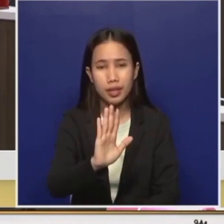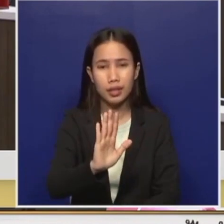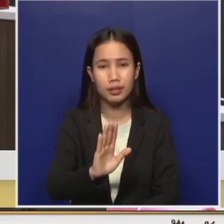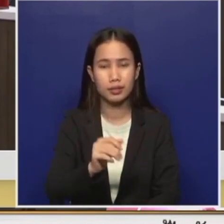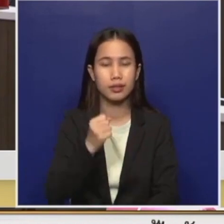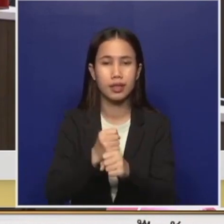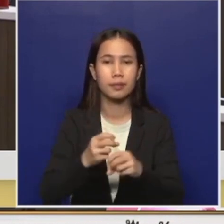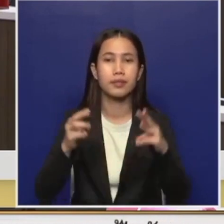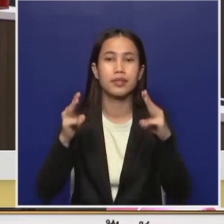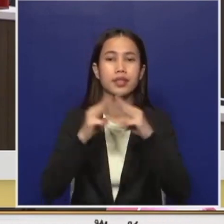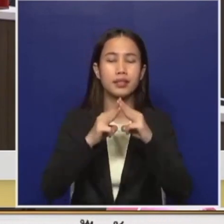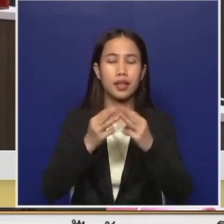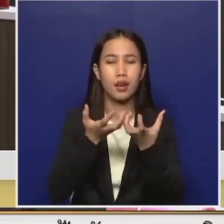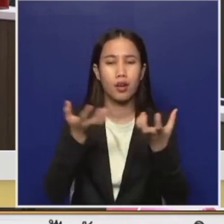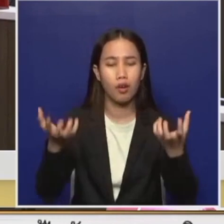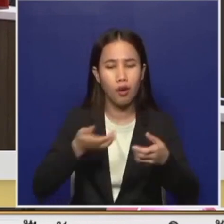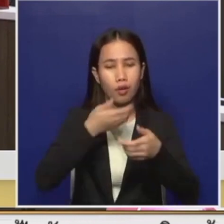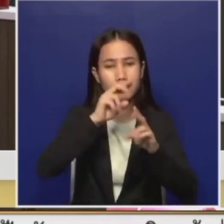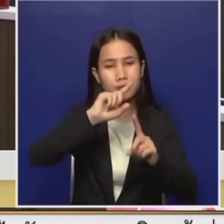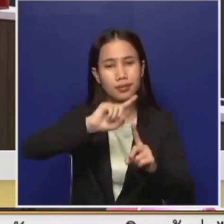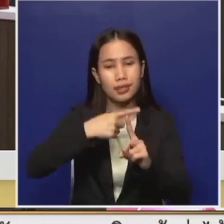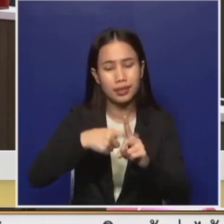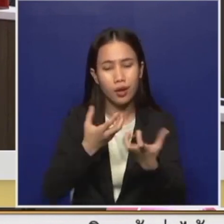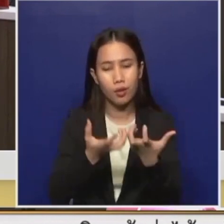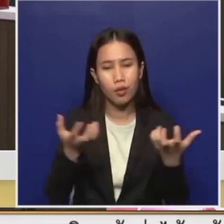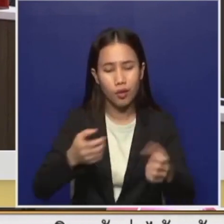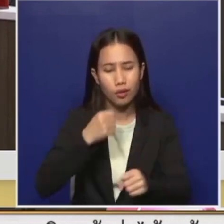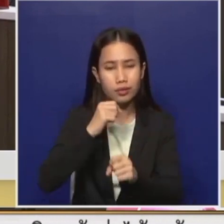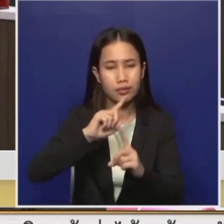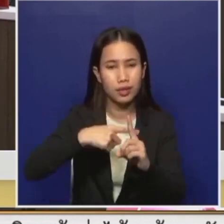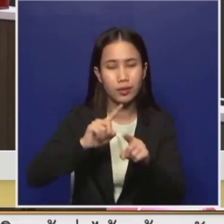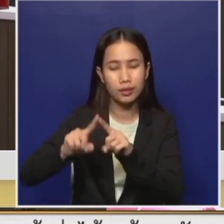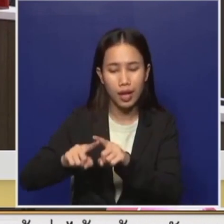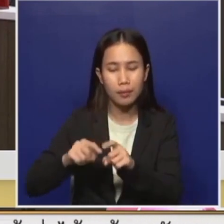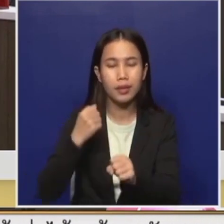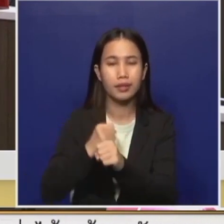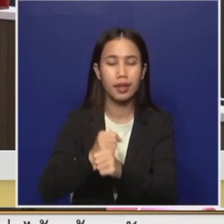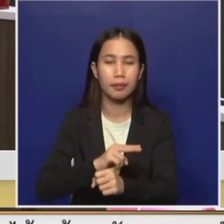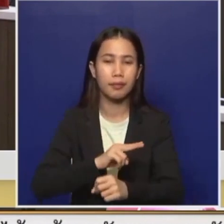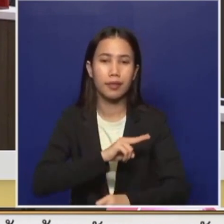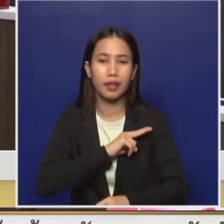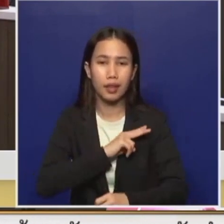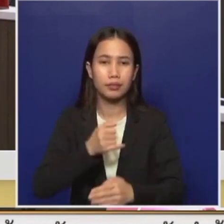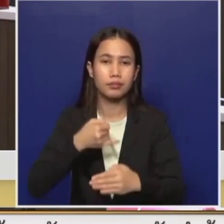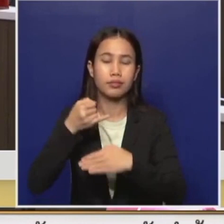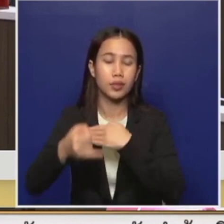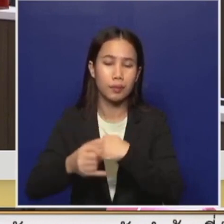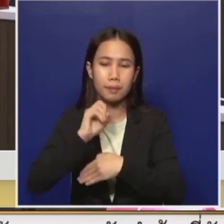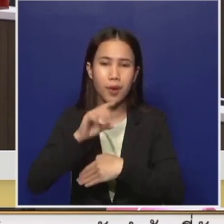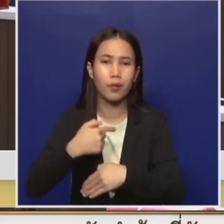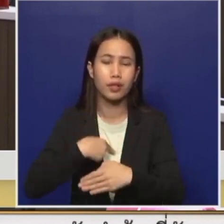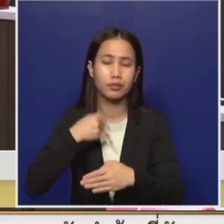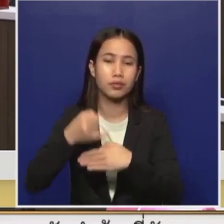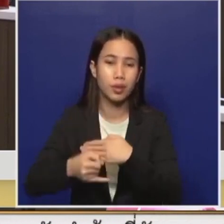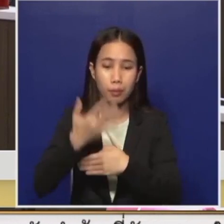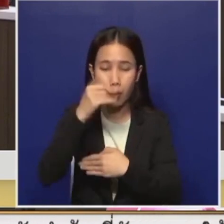สญญาเช้าเคื่องไม้เครaurais premiersคลืผากมาเฉบโดเิการเองสัญญาจบครัก็ไดทำเองเพระเชาเค